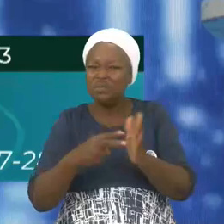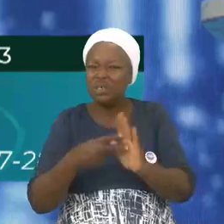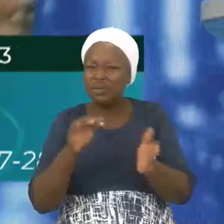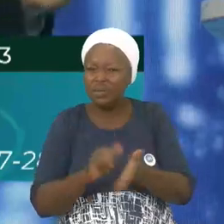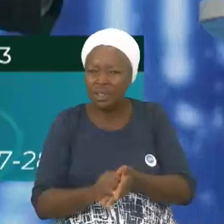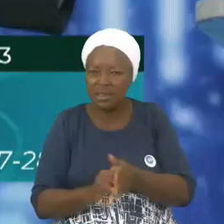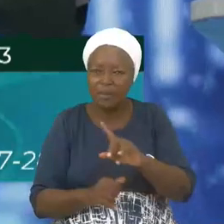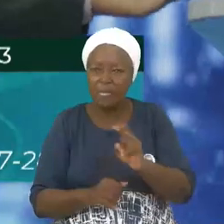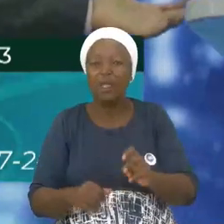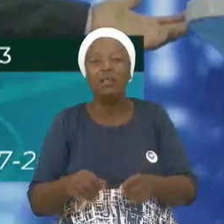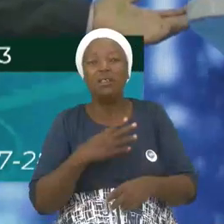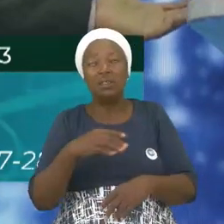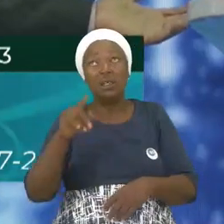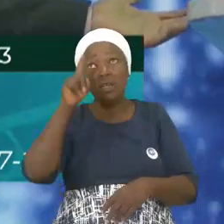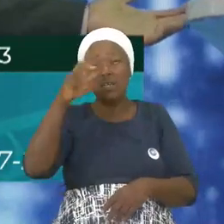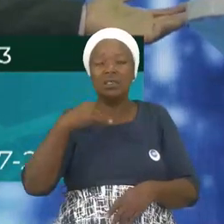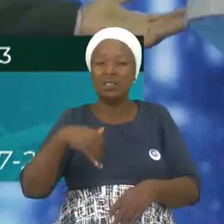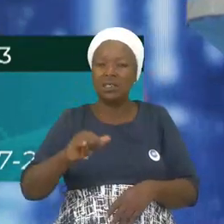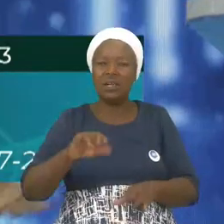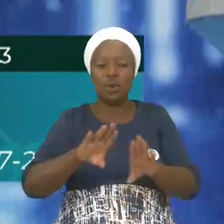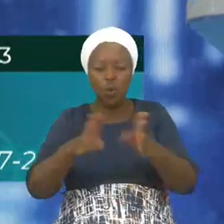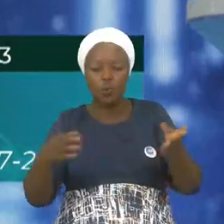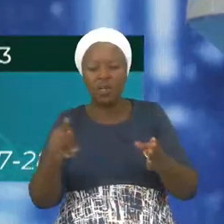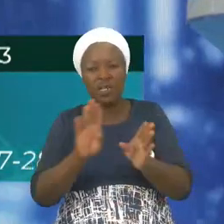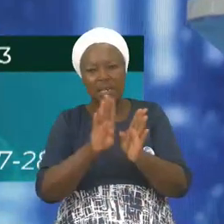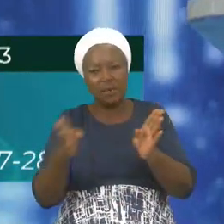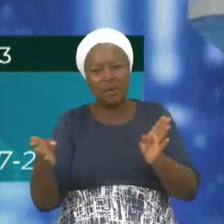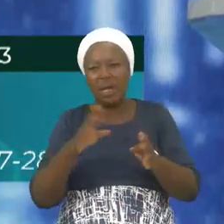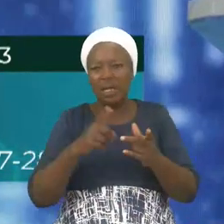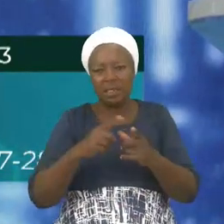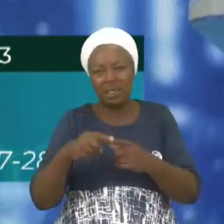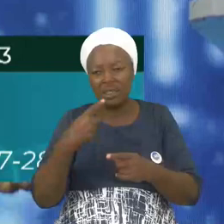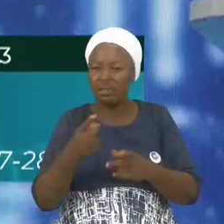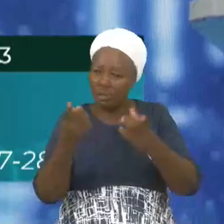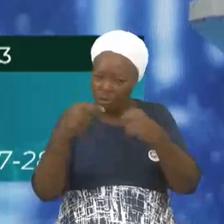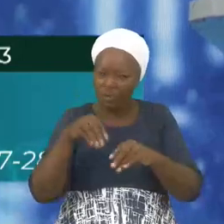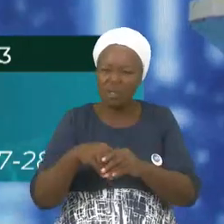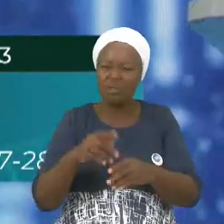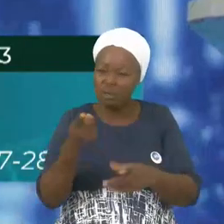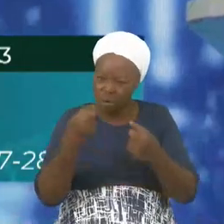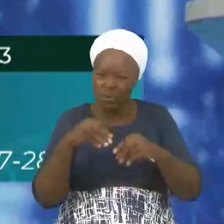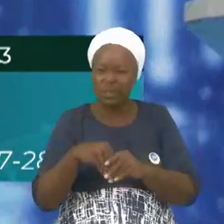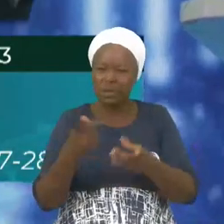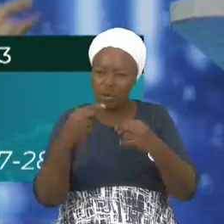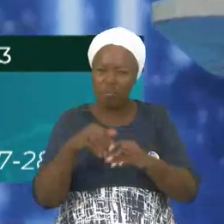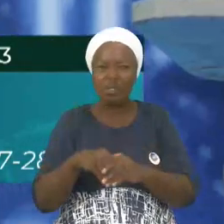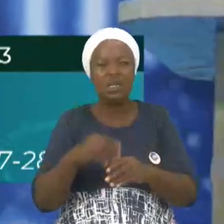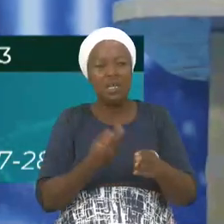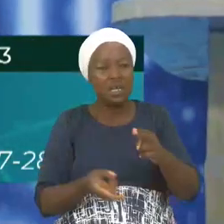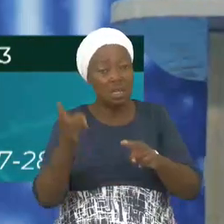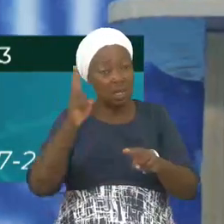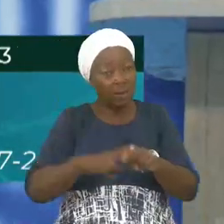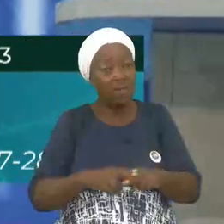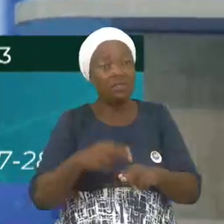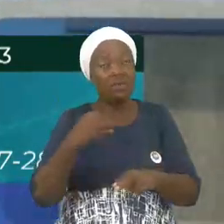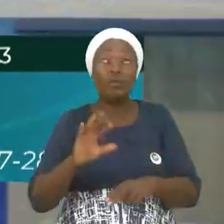à l'empire de l'accroissement. Donnez à l'empire de l'accroissement. Ça veut dire quoi? Ça veut dire qu'il ouvre la porte. Il dit, toi aussi,